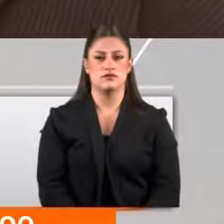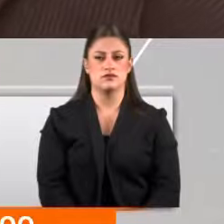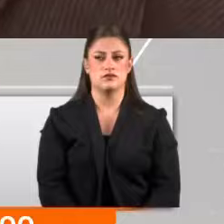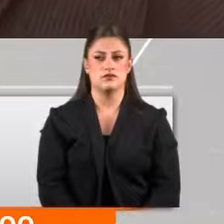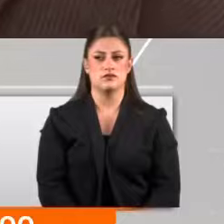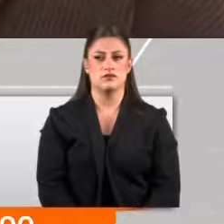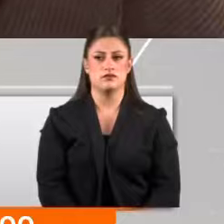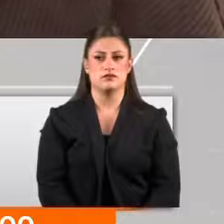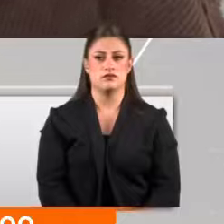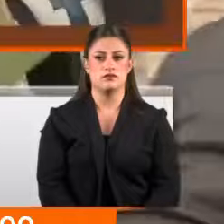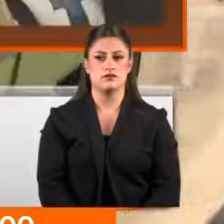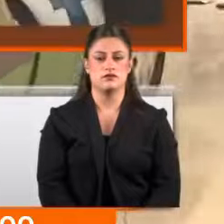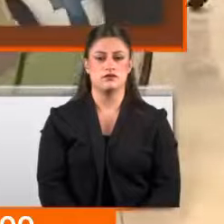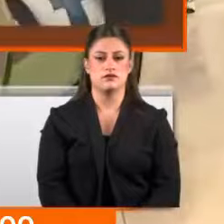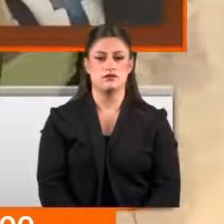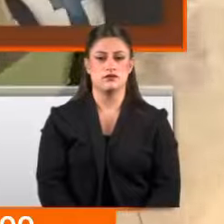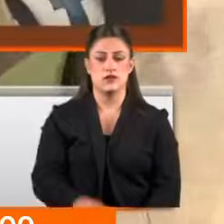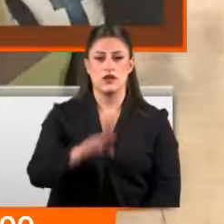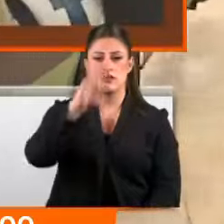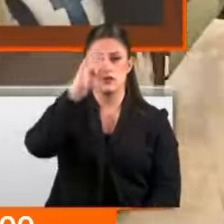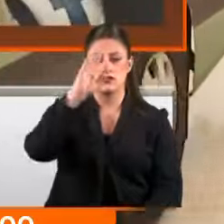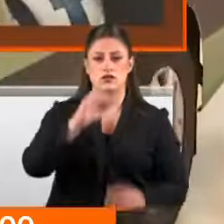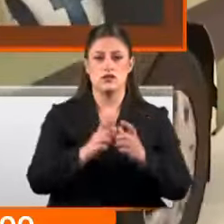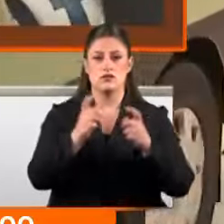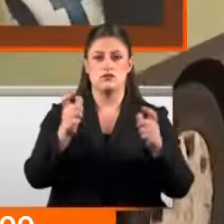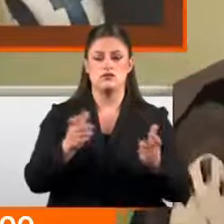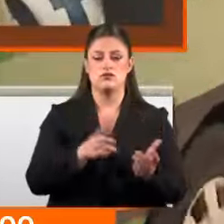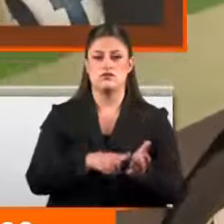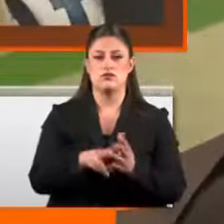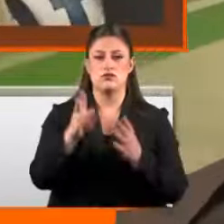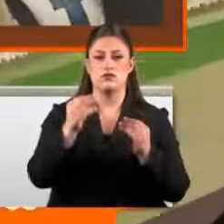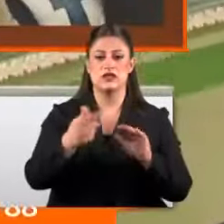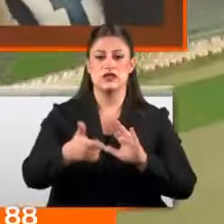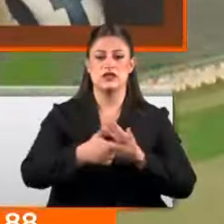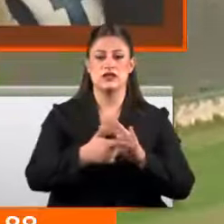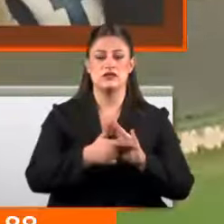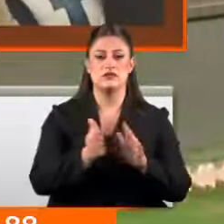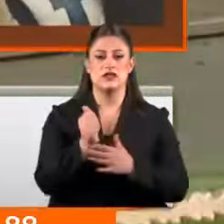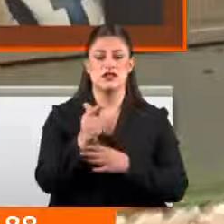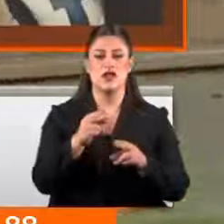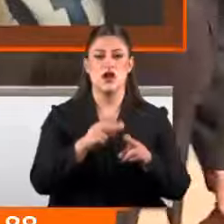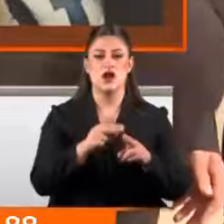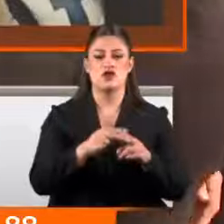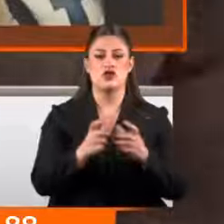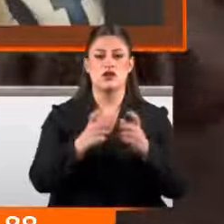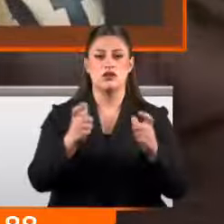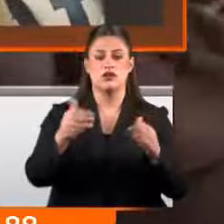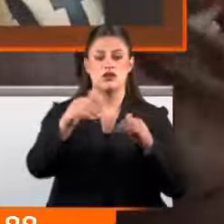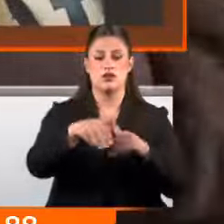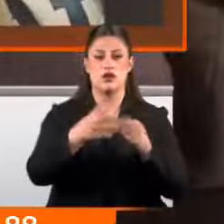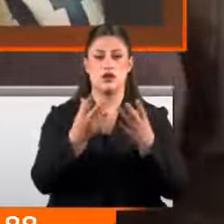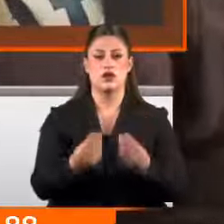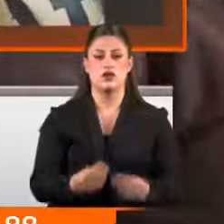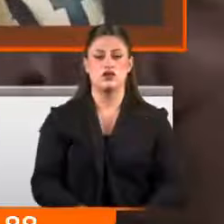Karşılaşabileceğimiz güzel kalpte bir insandı. İstanbul'dan uğurlanan Arolat, İzmir Karşıyaka'da toprağa verilecek.